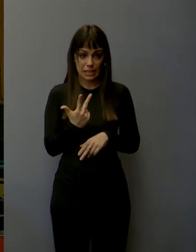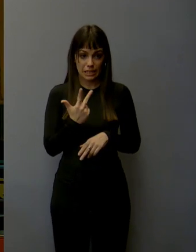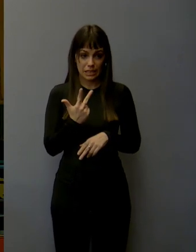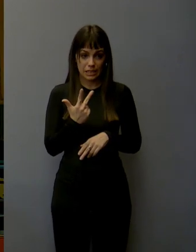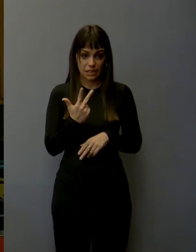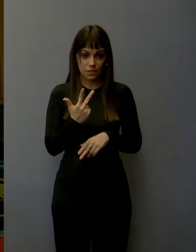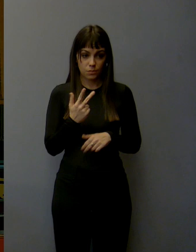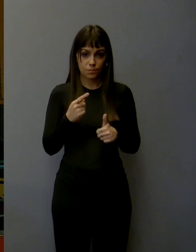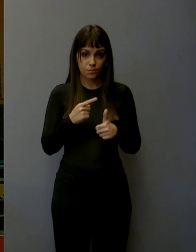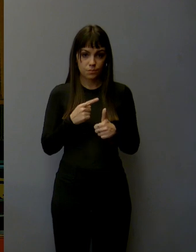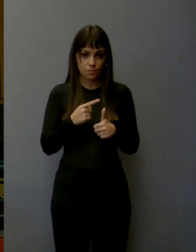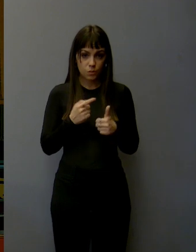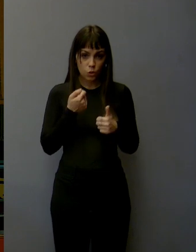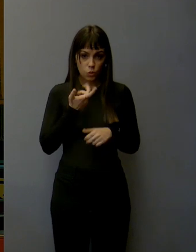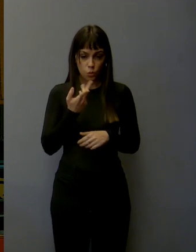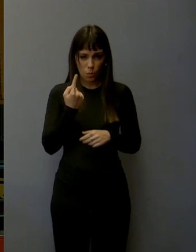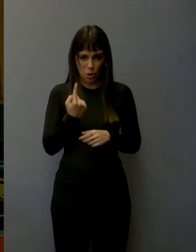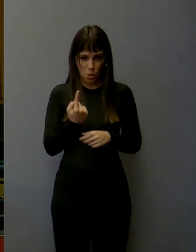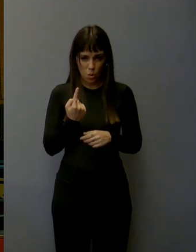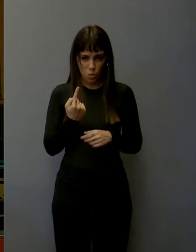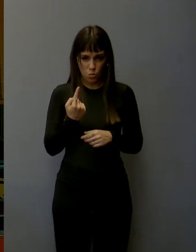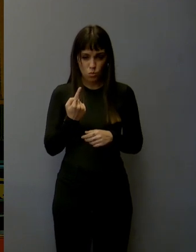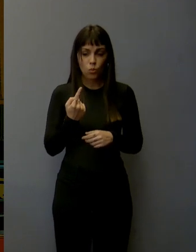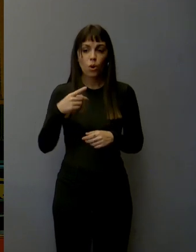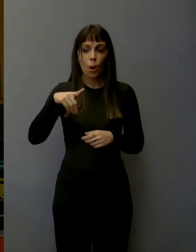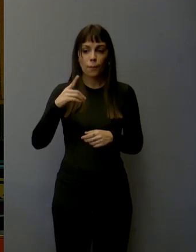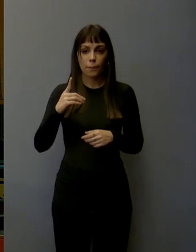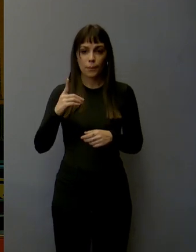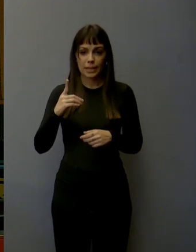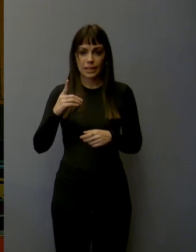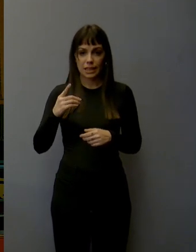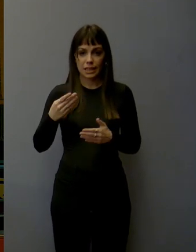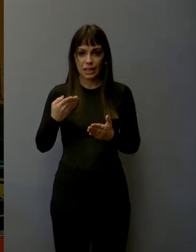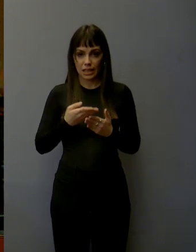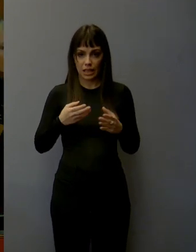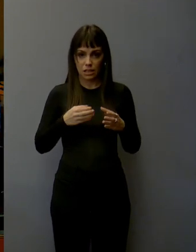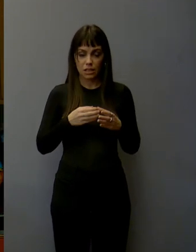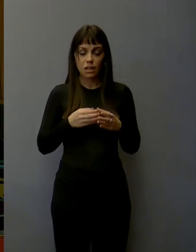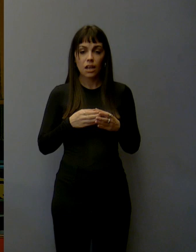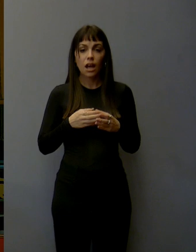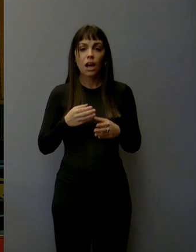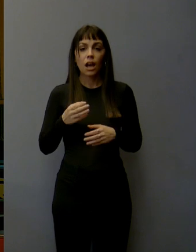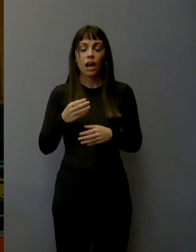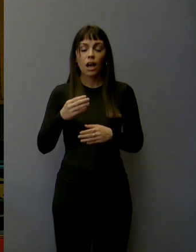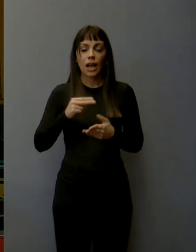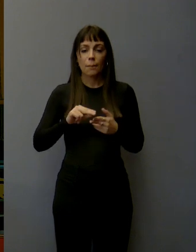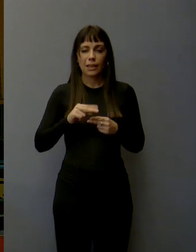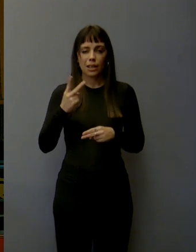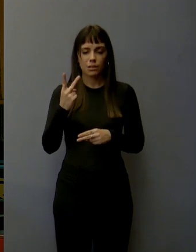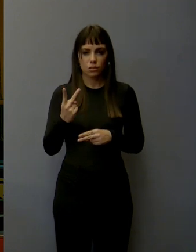l'emendamento 1 presentato dal Partito Democratico l'emendamento 2 sempre del Partito Democratico elementi